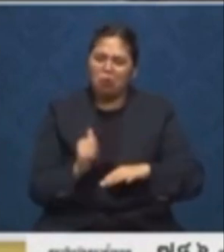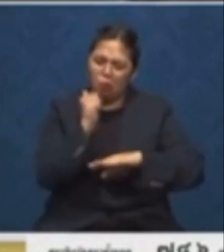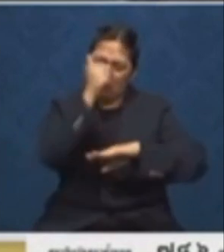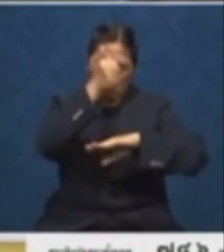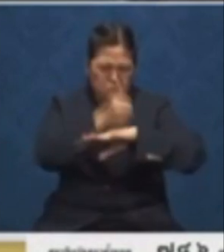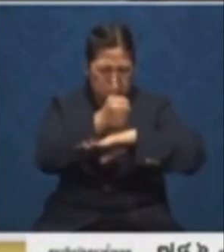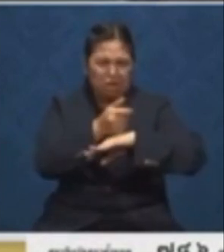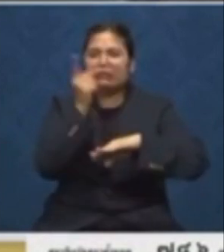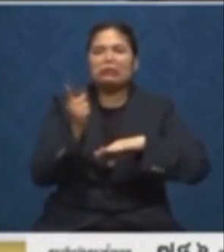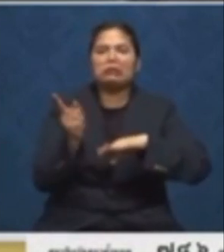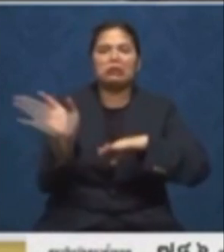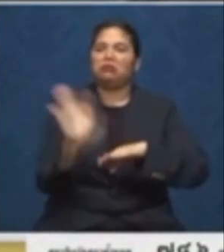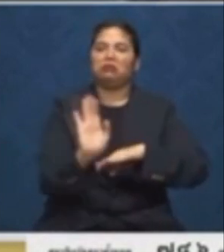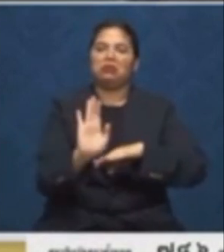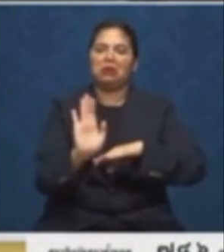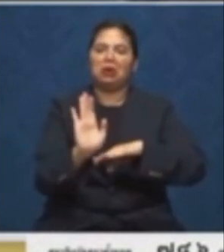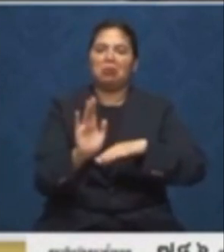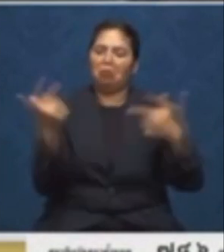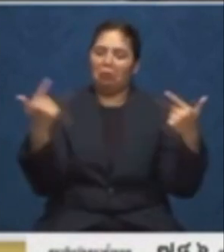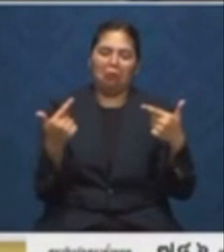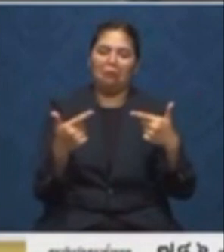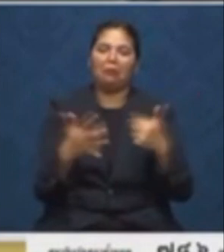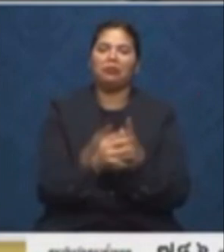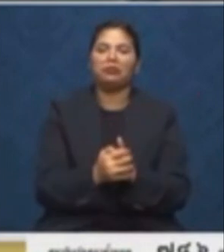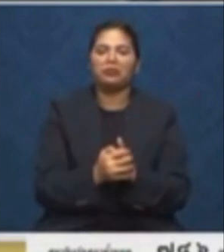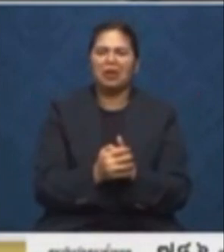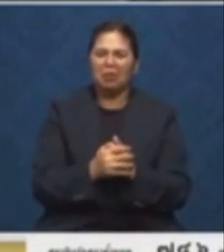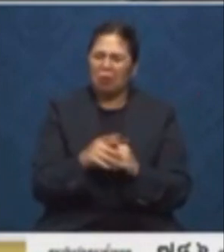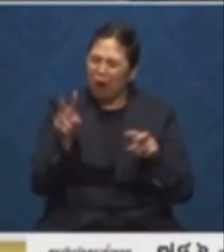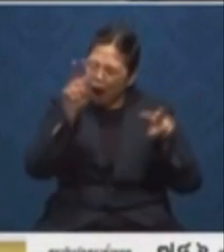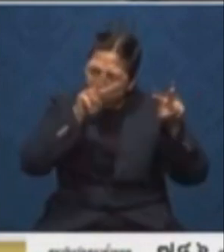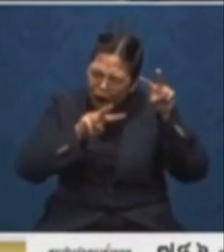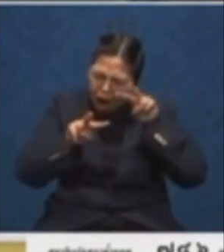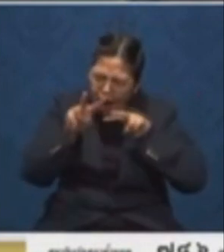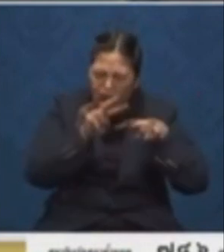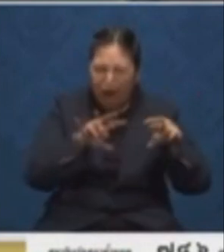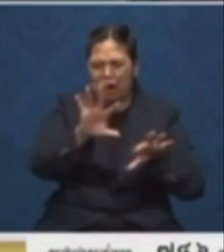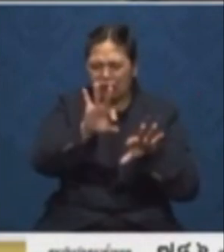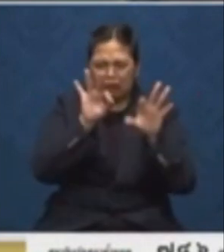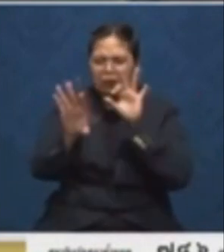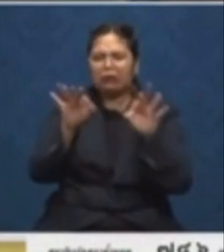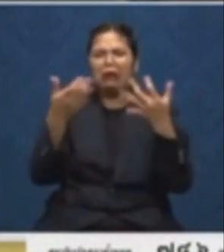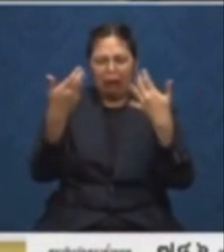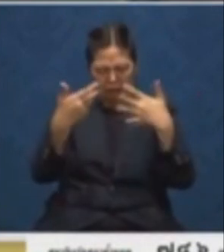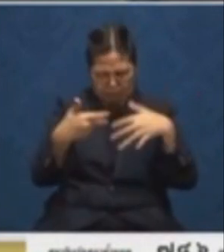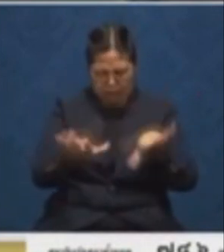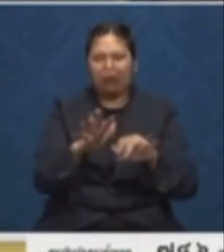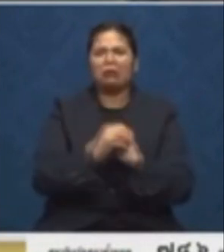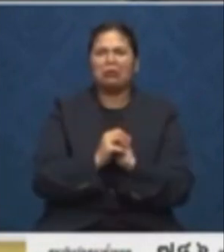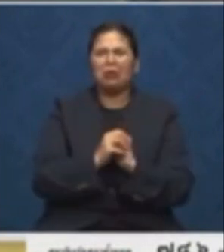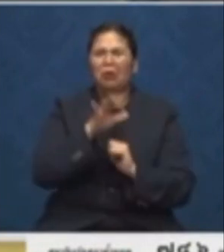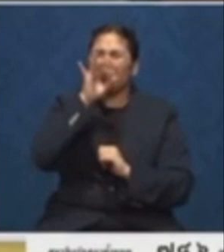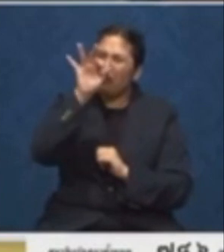ริงได้แม้จะมีการสรรหากันมาเสร็จสิ้นแล้วก็หาเรื่องฟ้